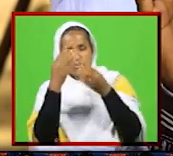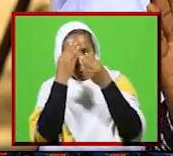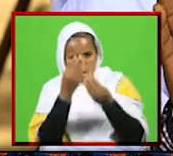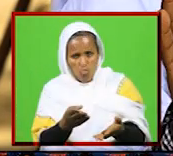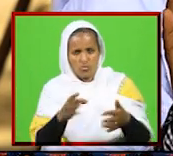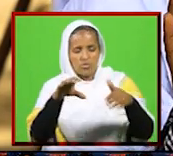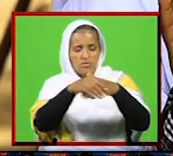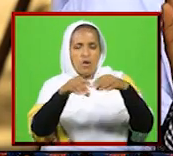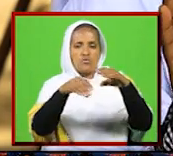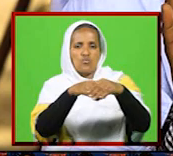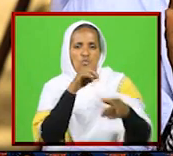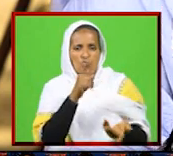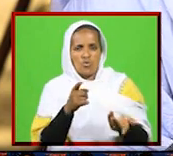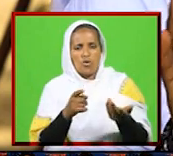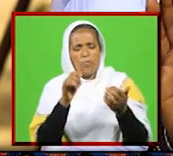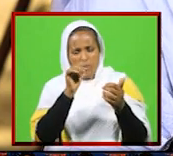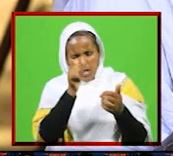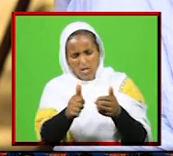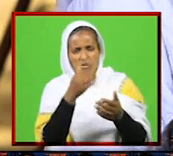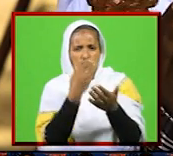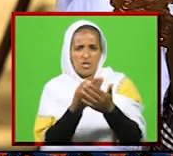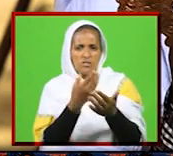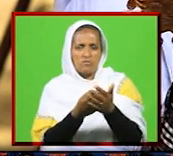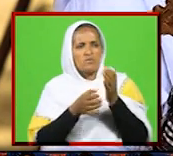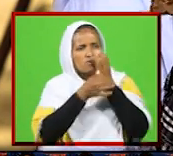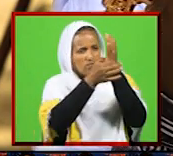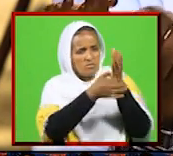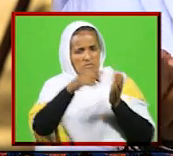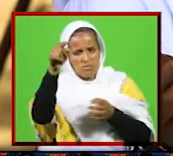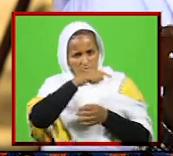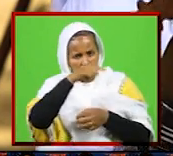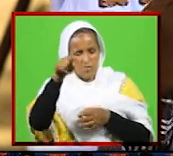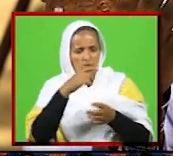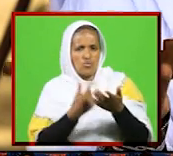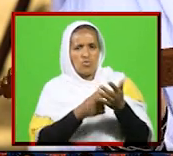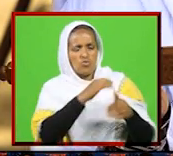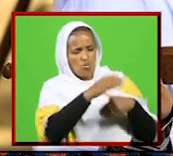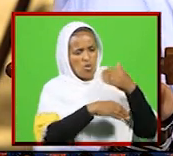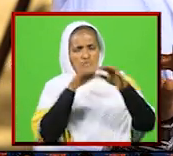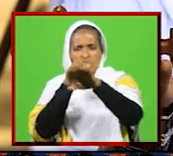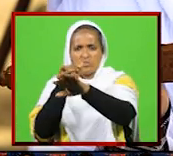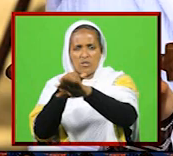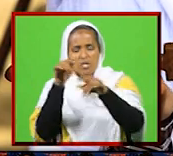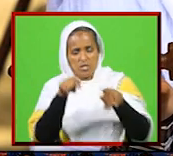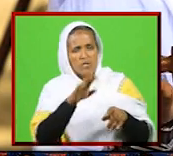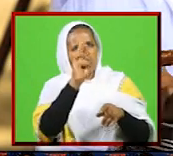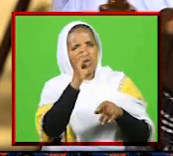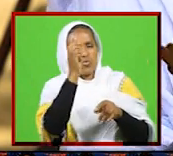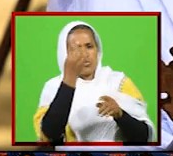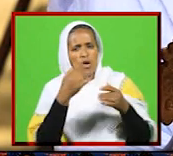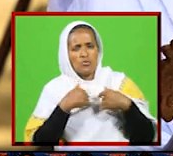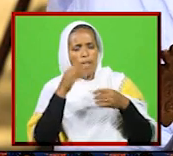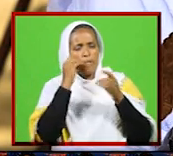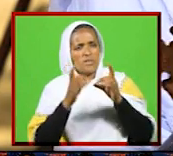ነው። ሌሎችም እንዲያውቁት ያው እየጣሩ በራሳቸው ገንዘብ ነው አዲስ አበባ የሚጓጓዙት። አውይም እየሄዱ ነው። ተወላጆችን እየቀሰቀሱ